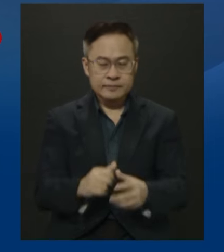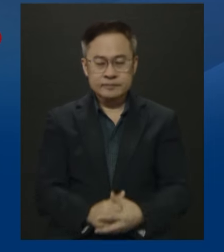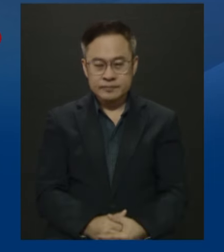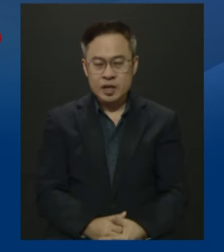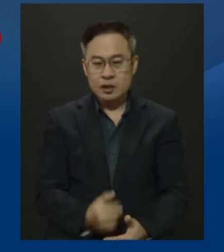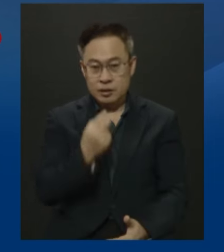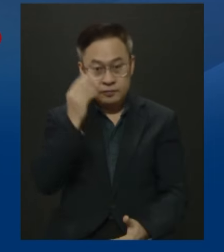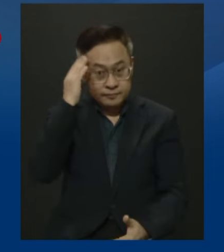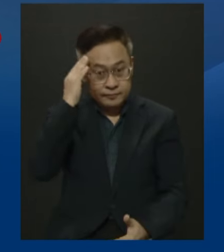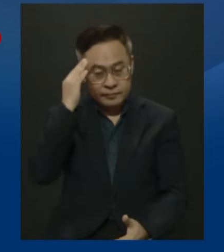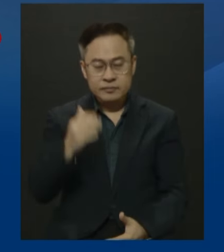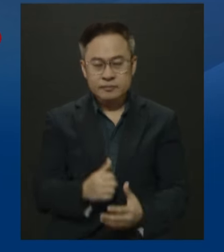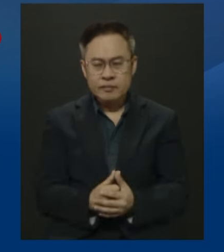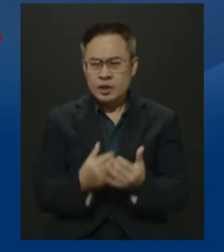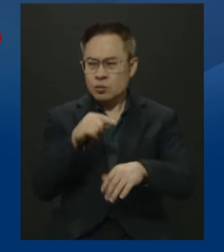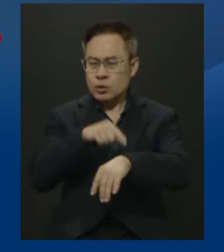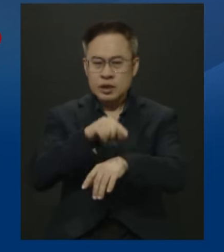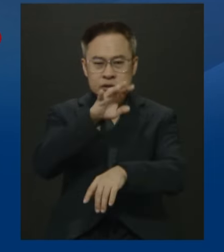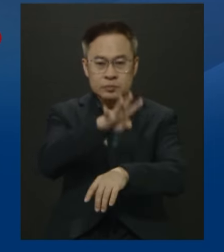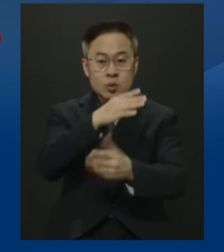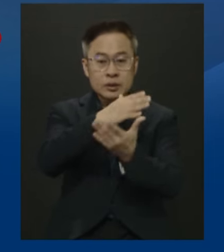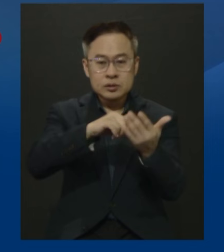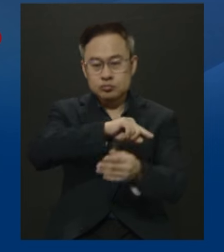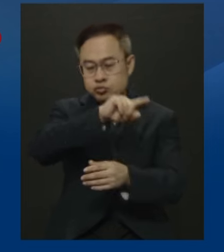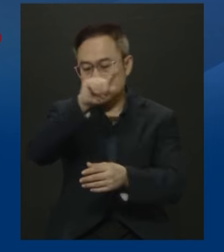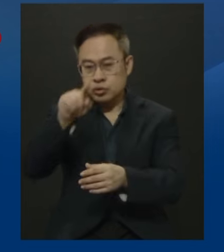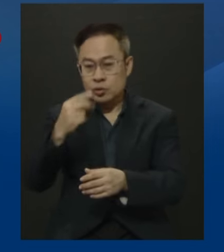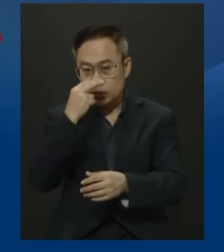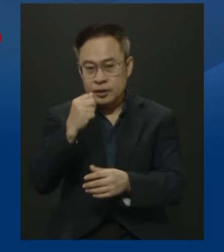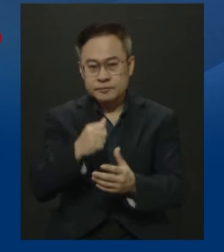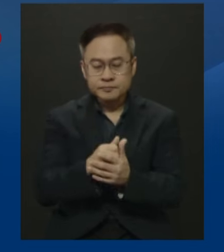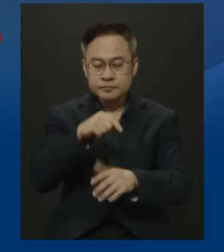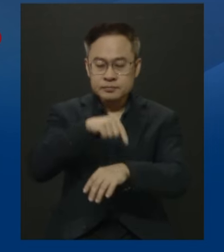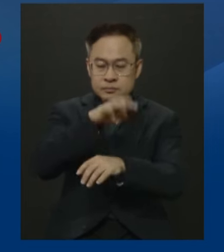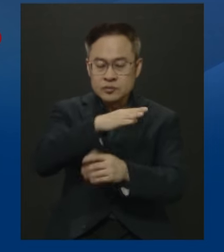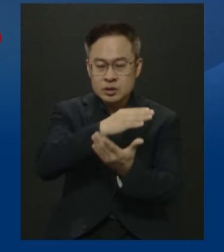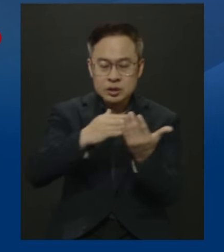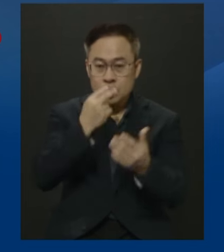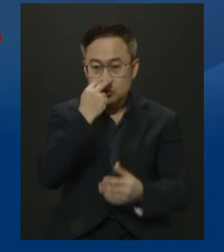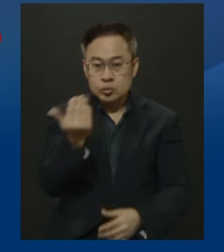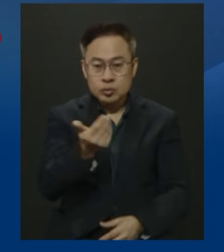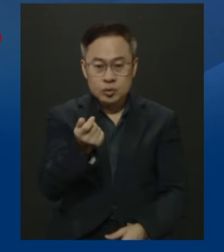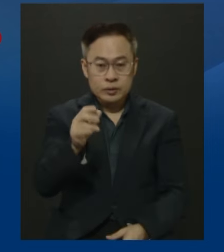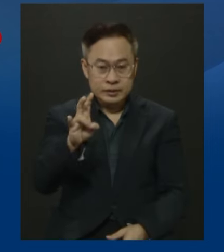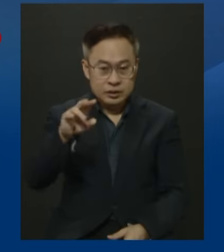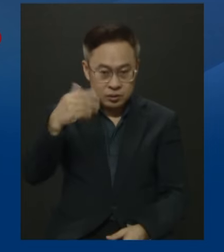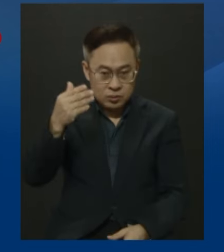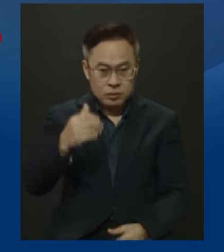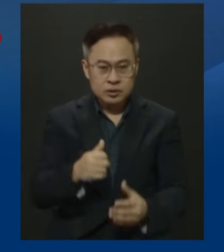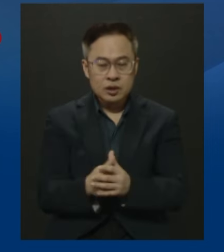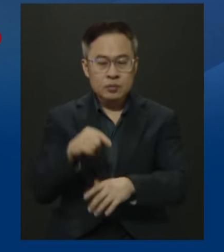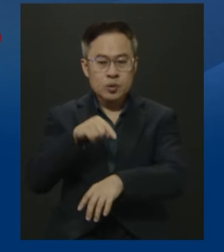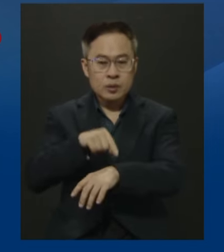ตามได้นะครับก็ต้องบอกว่าตั้งแต่4โมงครึ่งเนี่ยก็กดเลข7ดู T-Sport 7หน้าจอ อทีวีก่อน ใช่แล้ว แล้วก็ทุ่ม